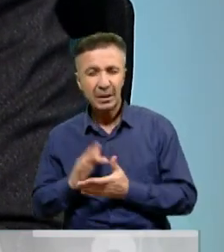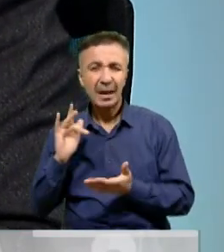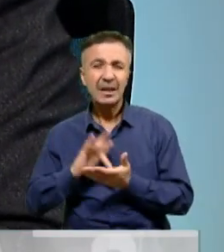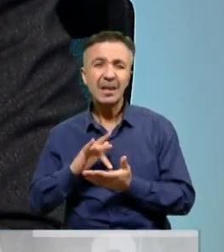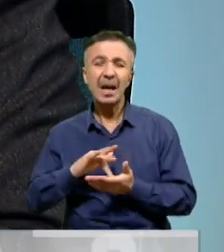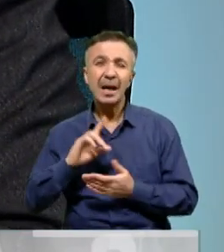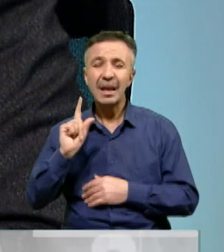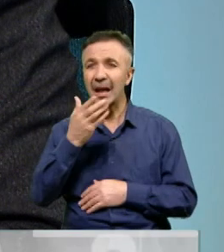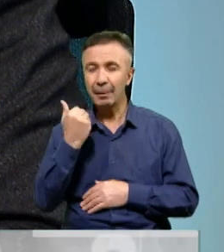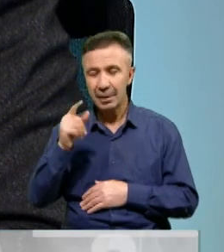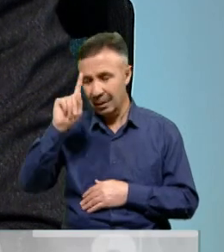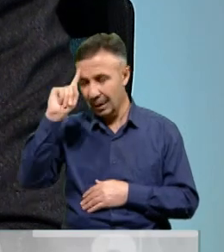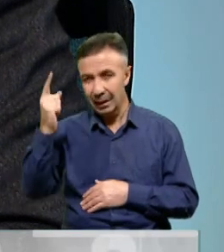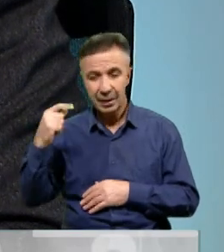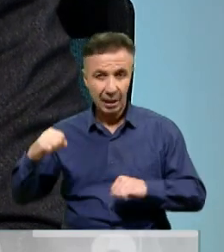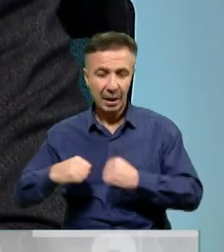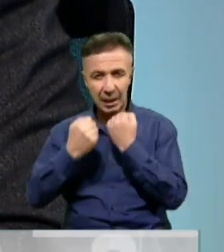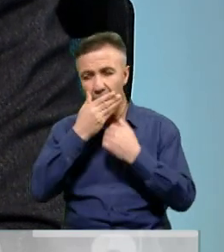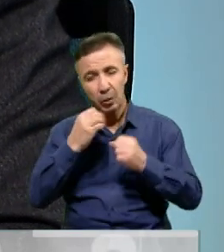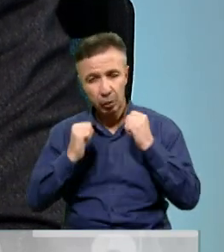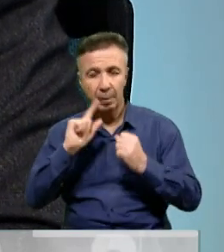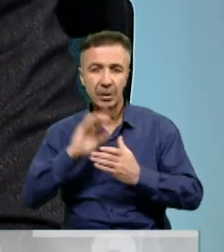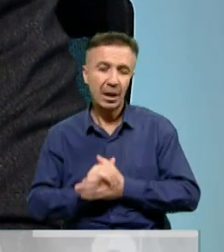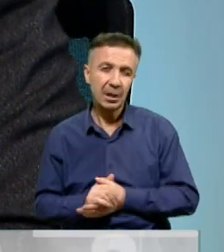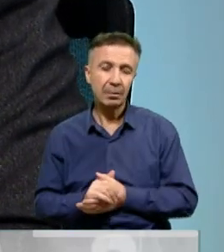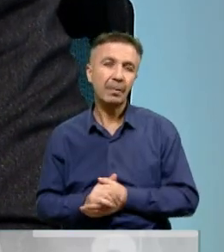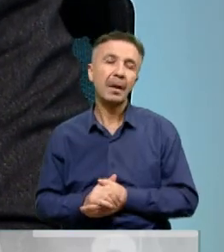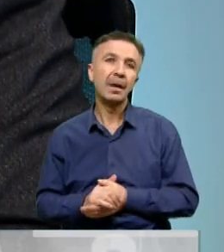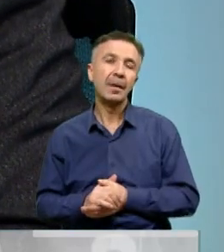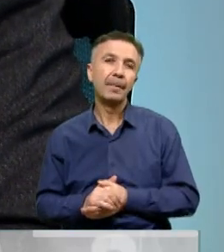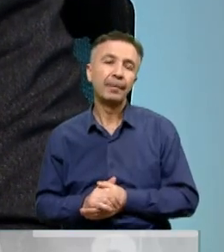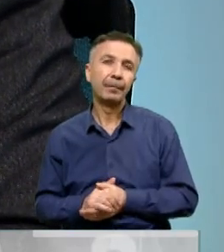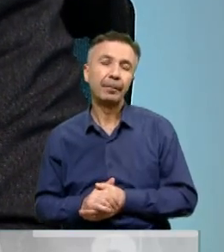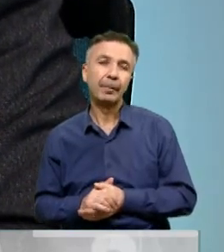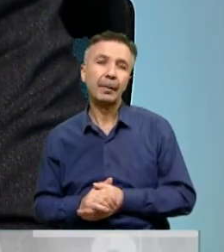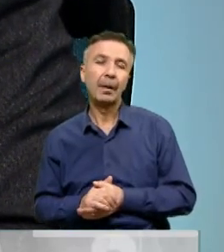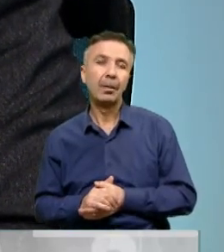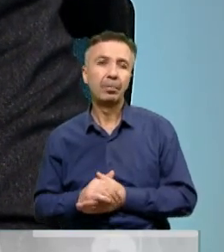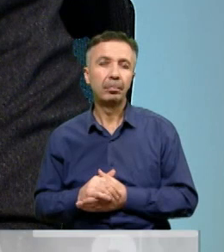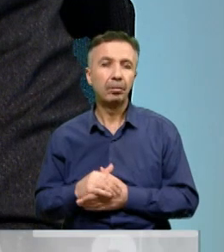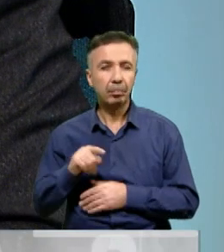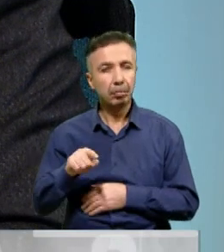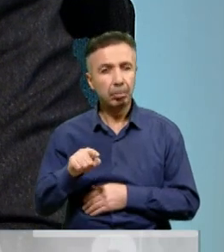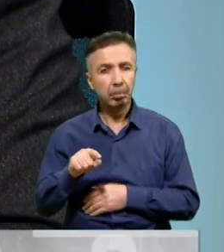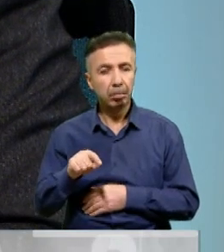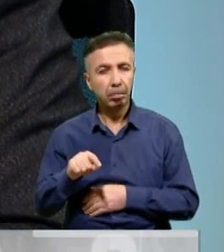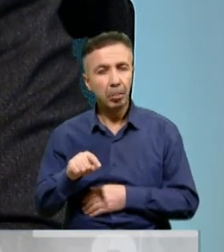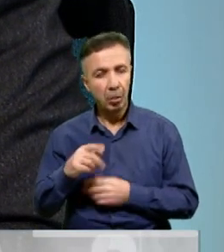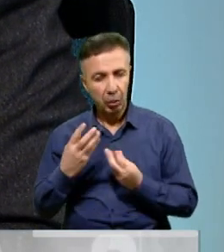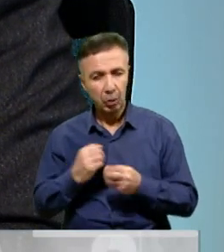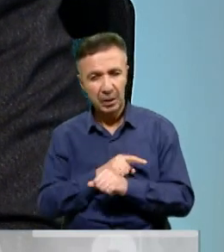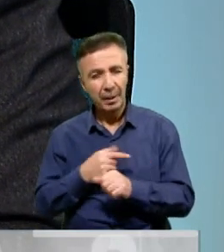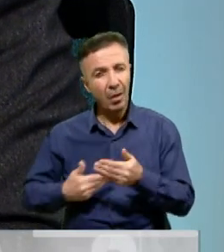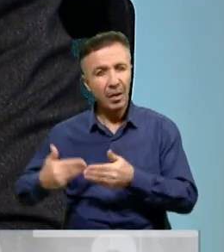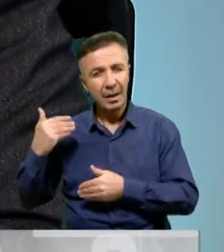gerekmez. Sadece kaza gerekir malum haliniz, bozsak bile değil mi? Muhterem hocam bu durumda bir insan